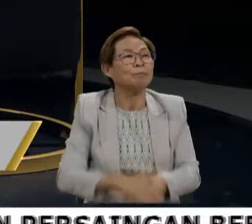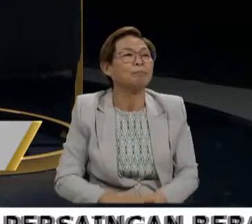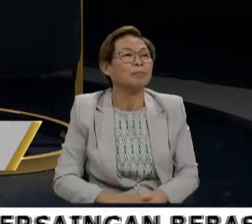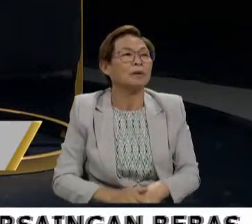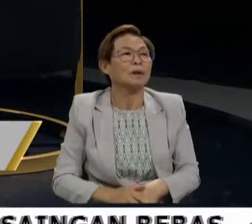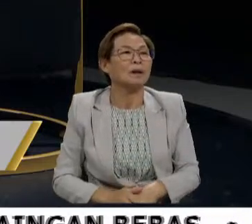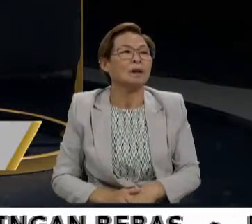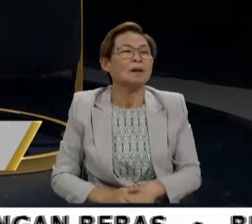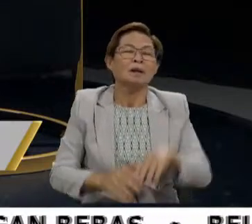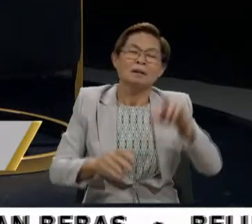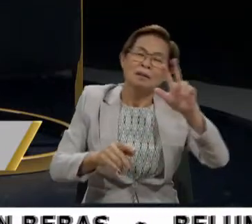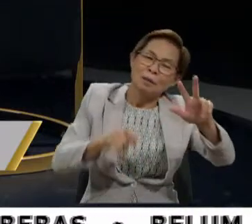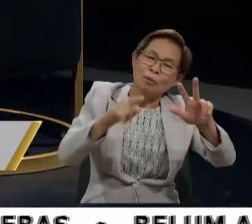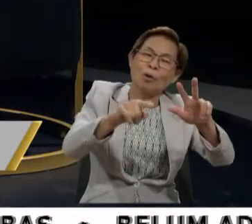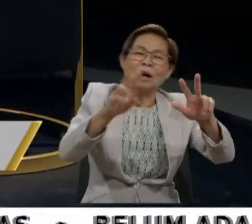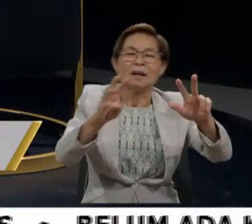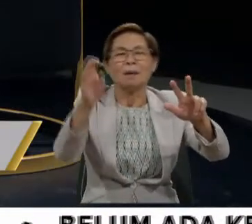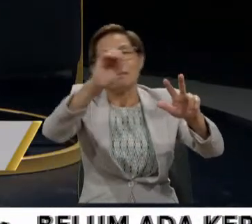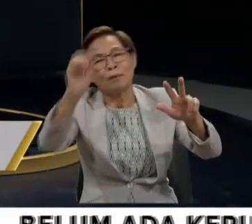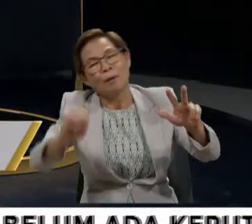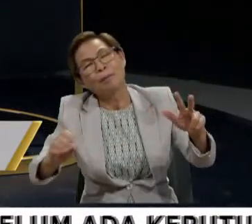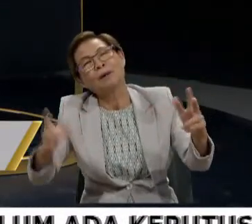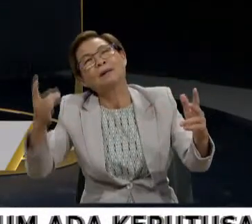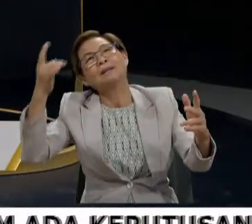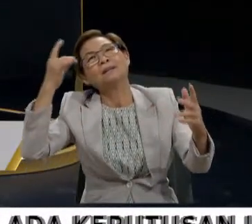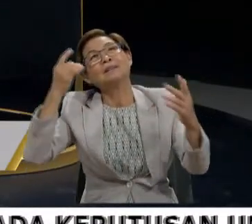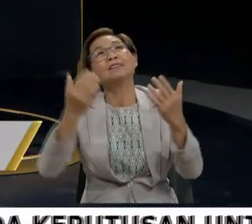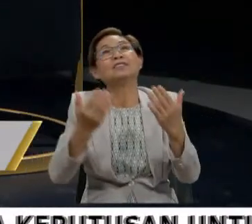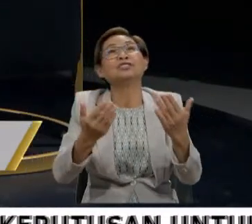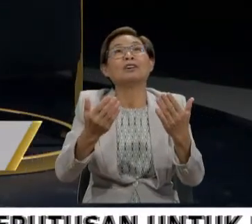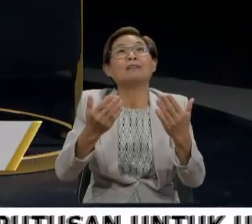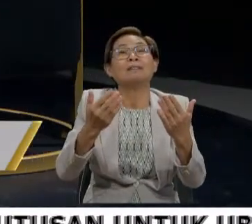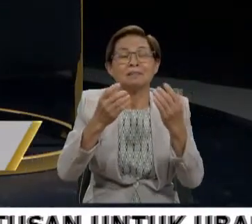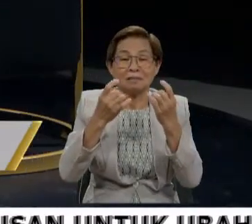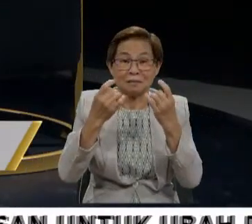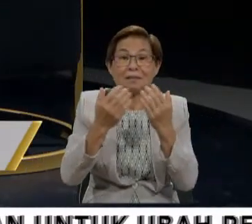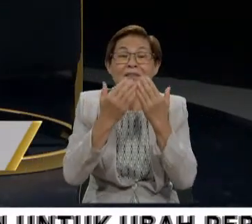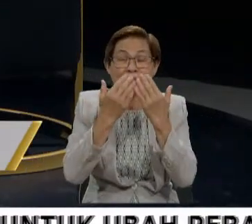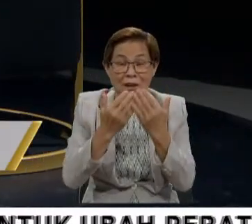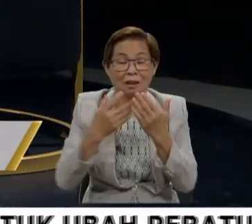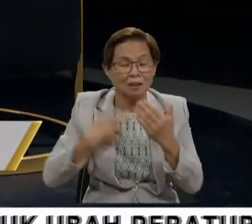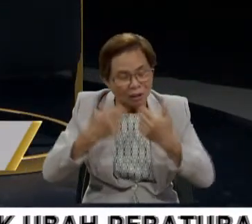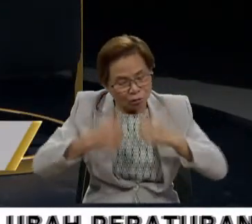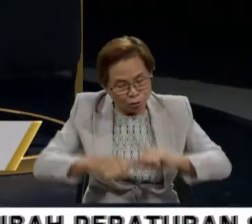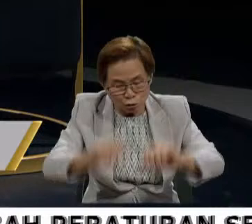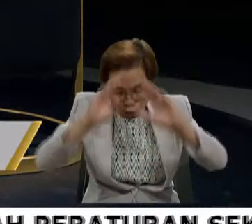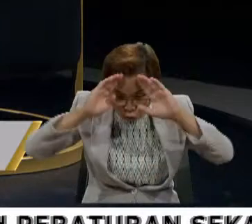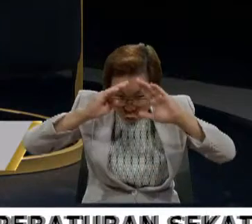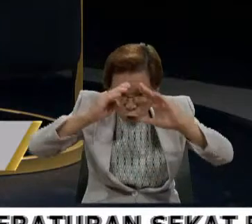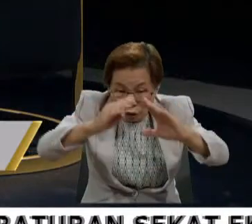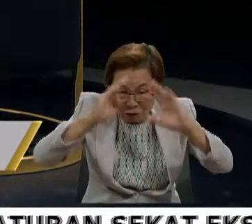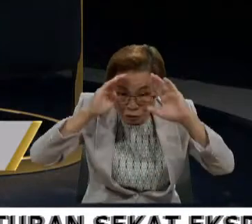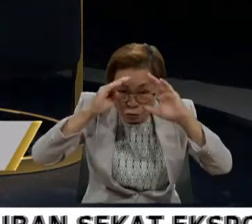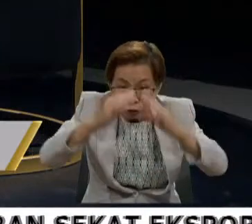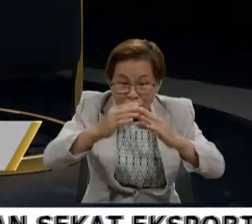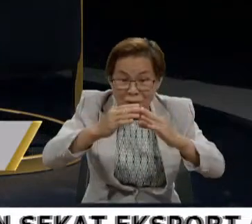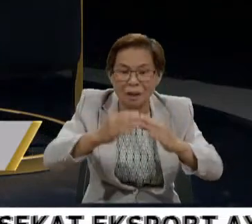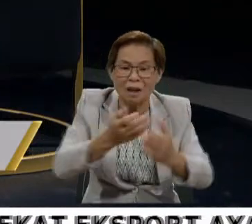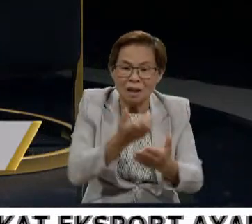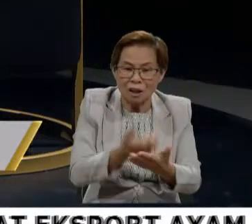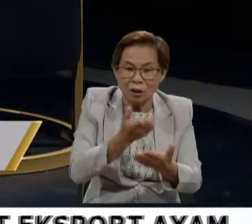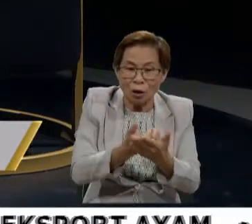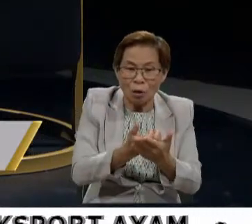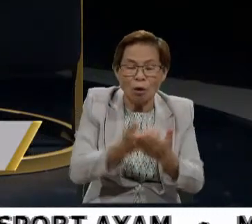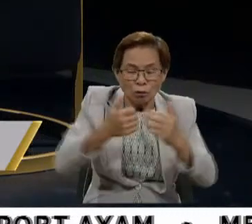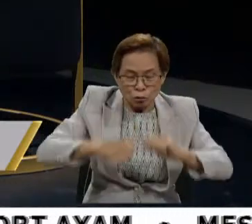4 tahun lepas pun 3.6% insya-allah kita akan teruskan fokus kita untuk ekonomi